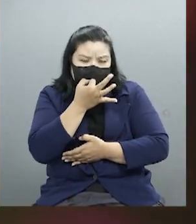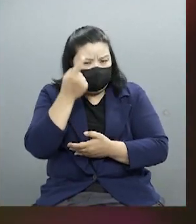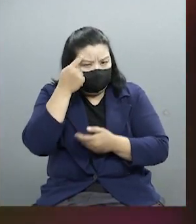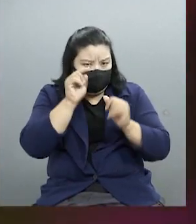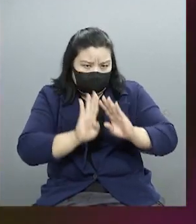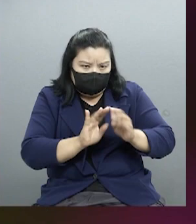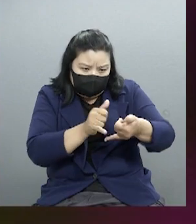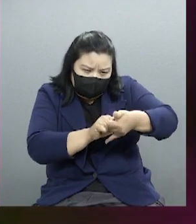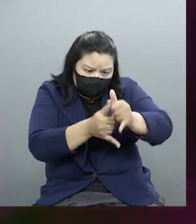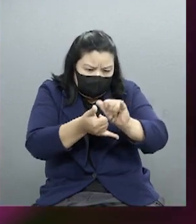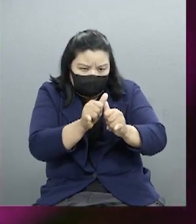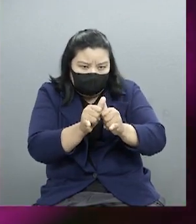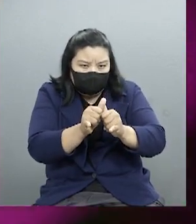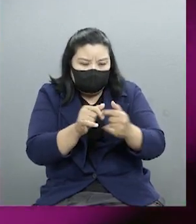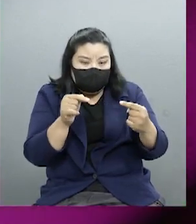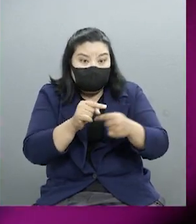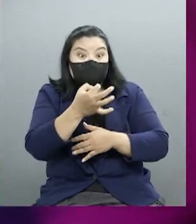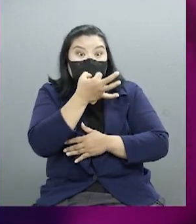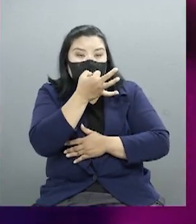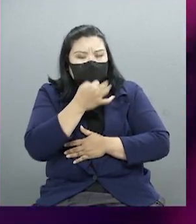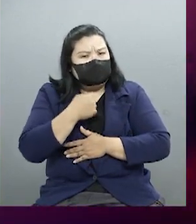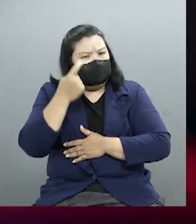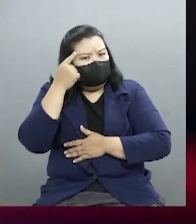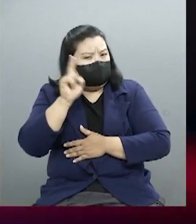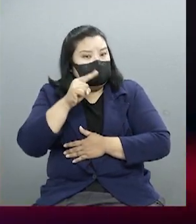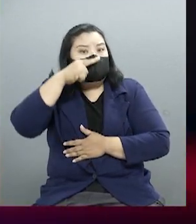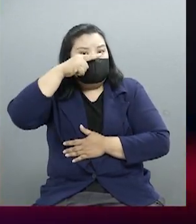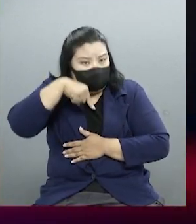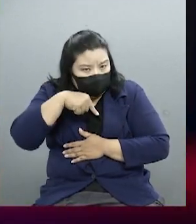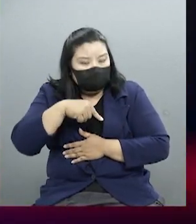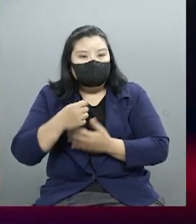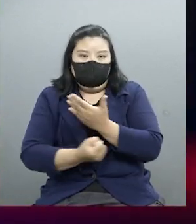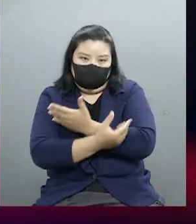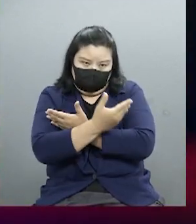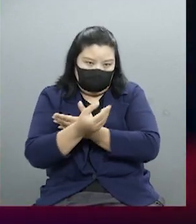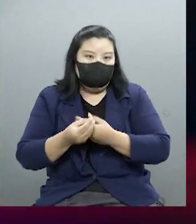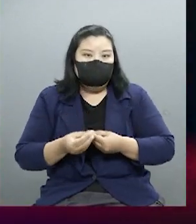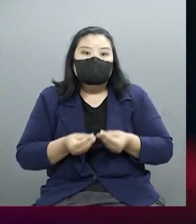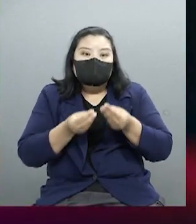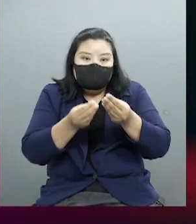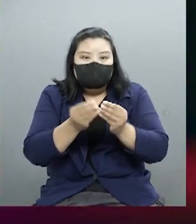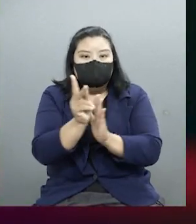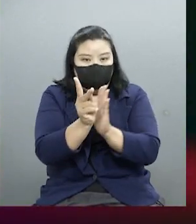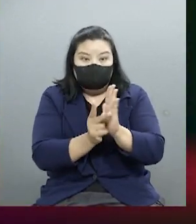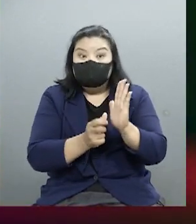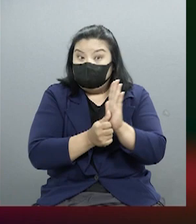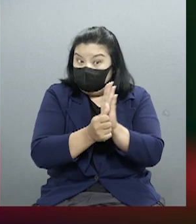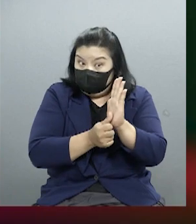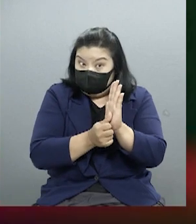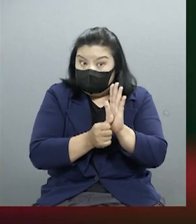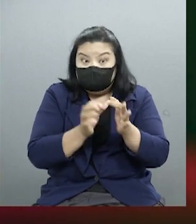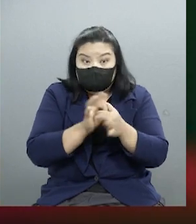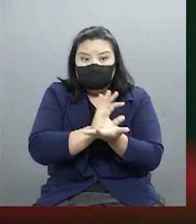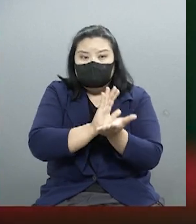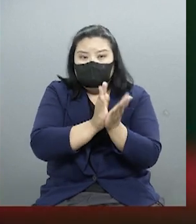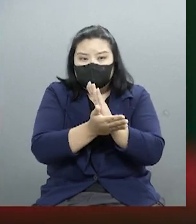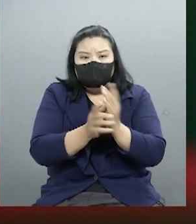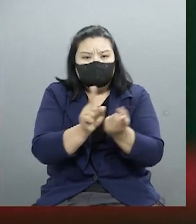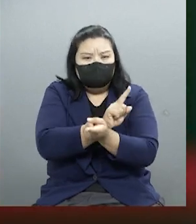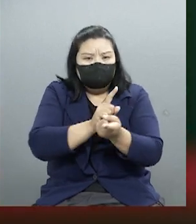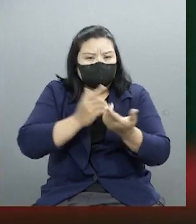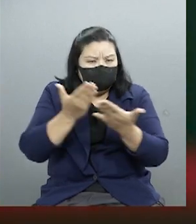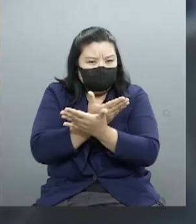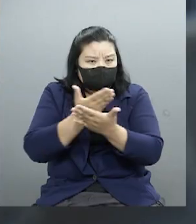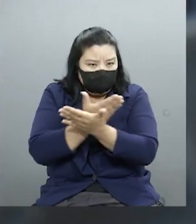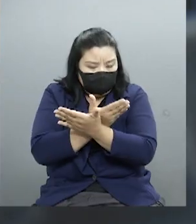ชีพ Sex Creator ว่าถึงเวลาแล้วหรือไม่ที่ประเทศไทยควรเปิดกว้างแก้ไขกฎหมายที่ทันต่อการเปลี่ยนแปลงของ